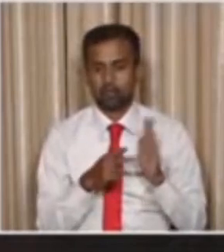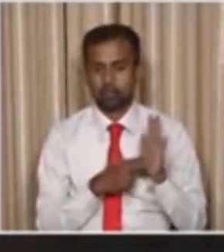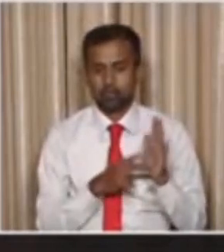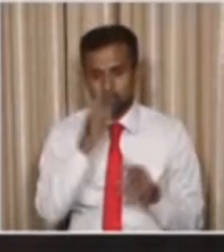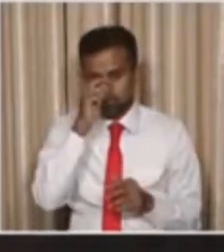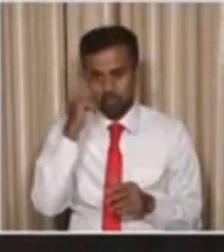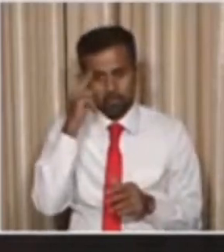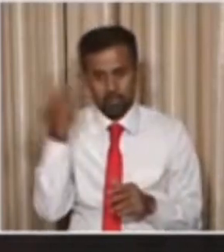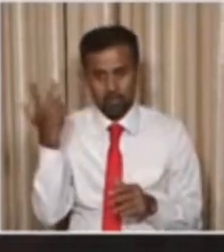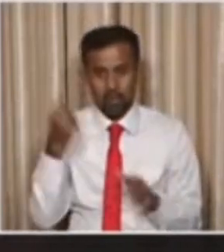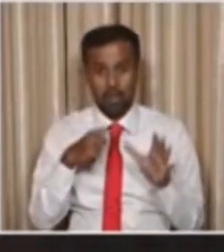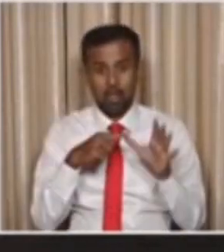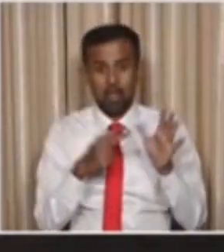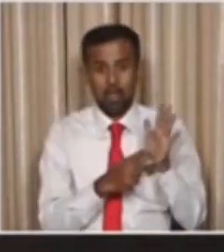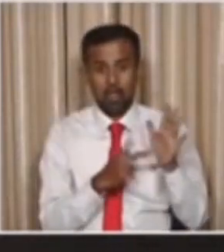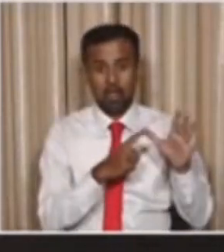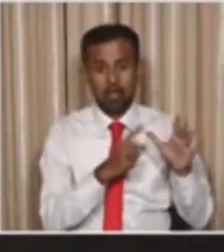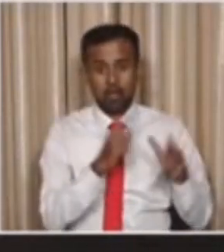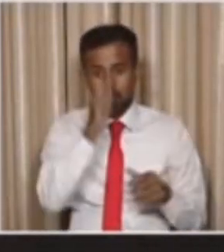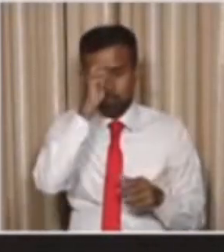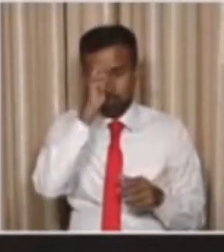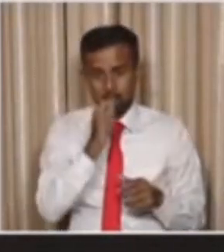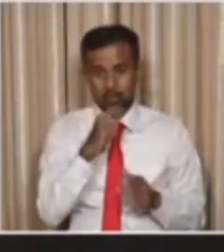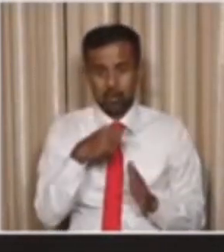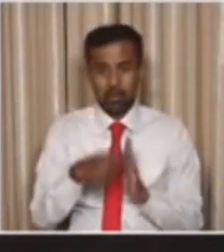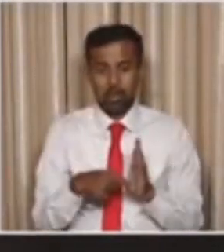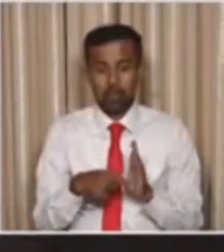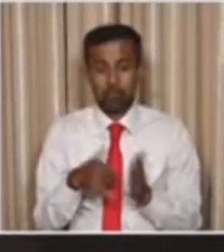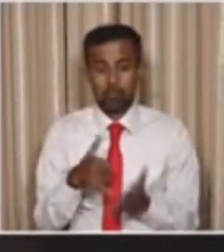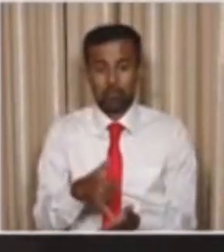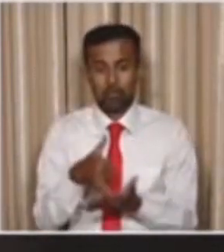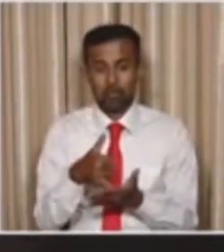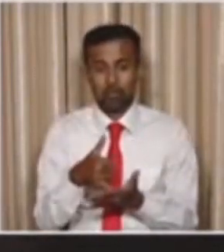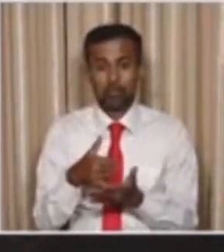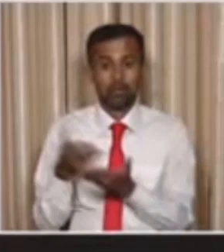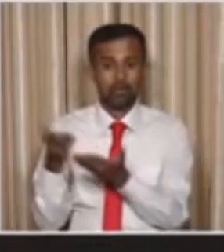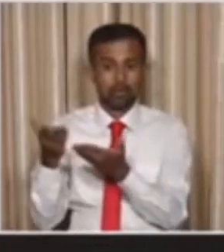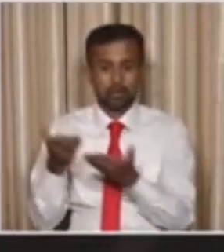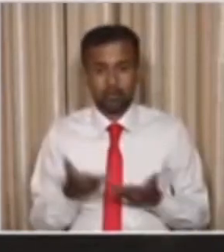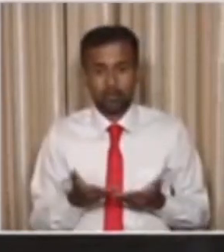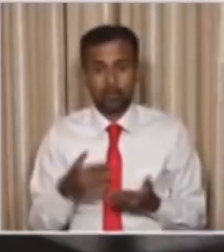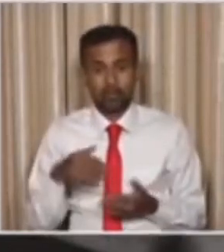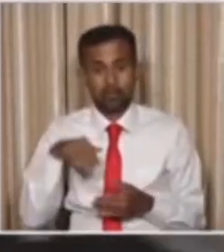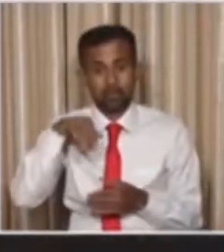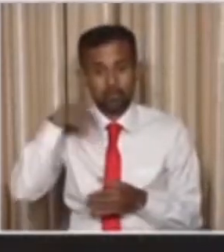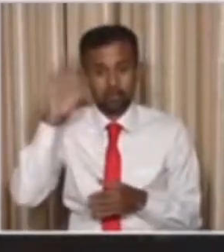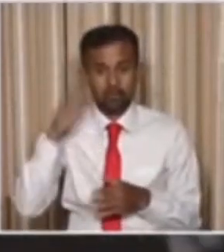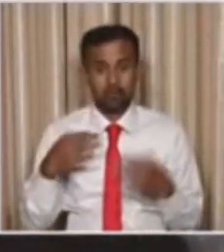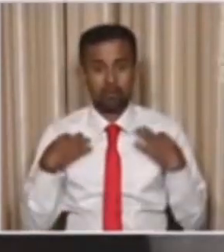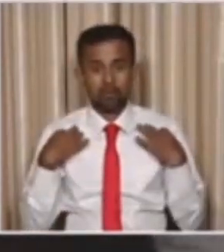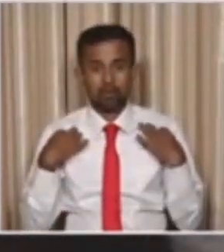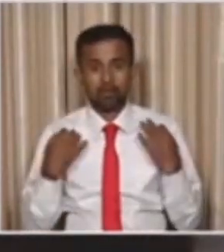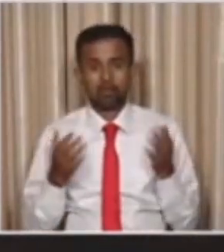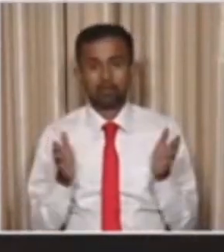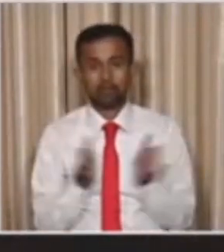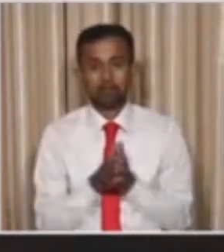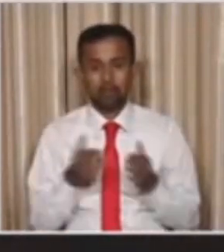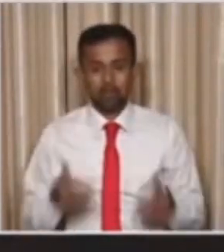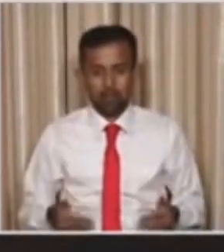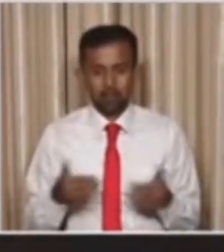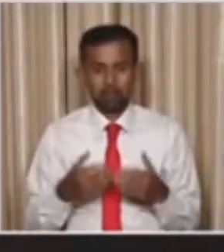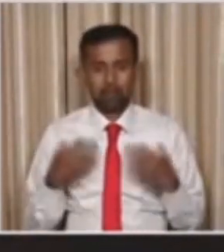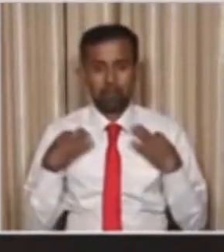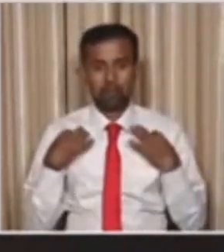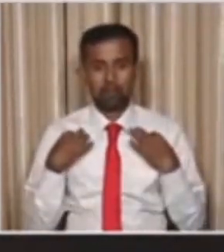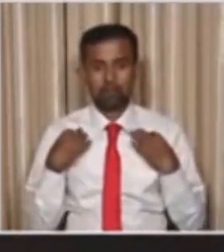නැත්නම් ආනා පුංචි හේවලා මේ රටේ ක්‍රිකට් වර්ල්ඩ් කප් එක අරගෙන එන්න එදා තිබිච්ච පහසුකම් ටිකයි අද තියෙන පහසුකම්